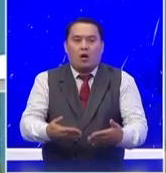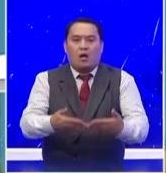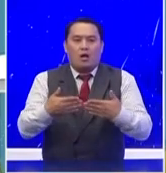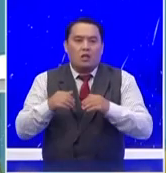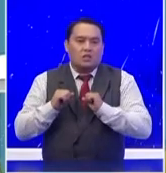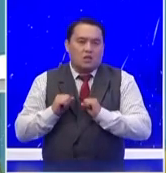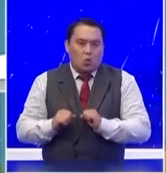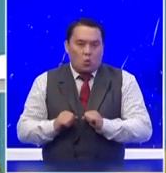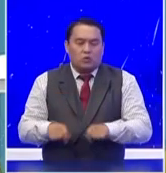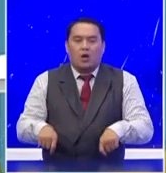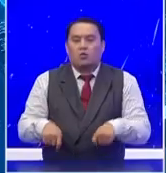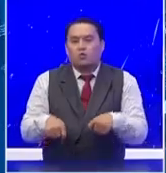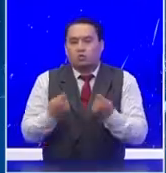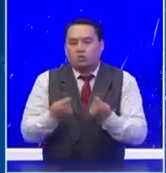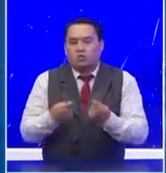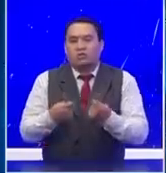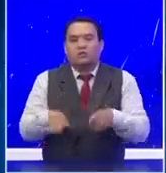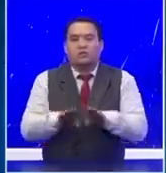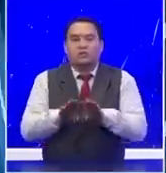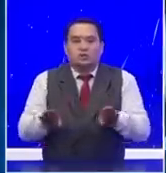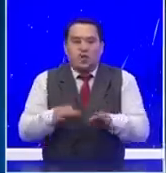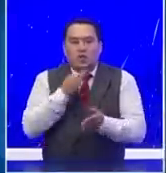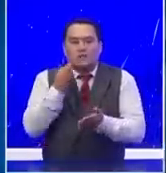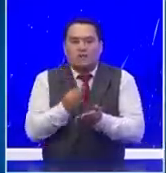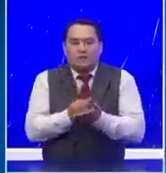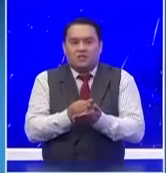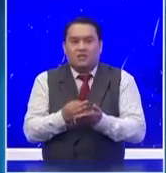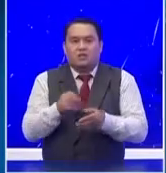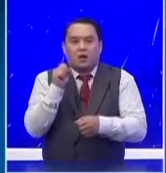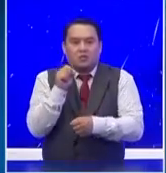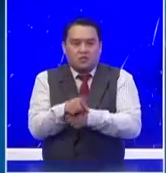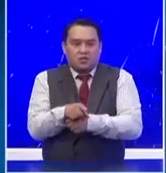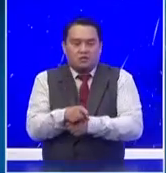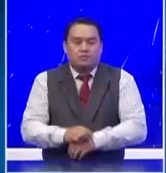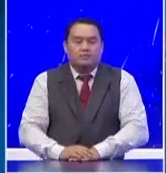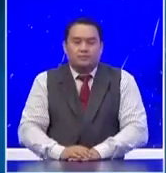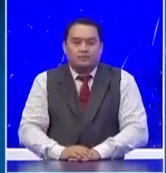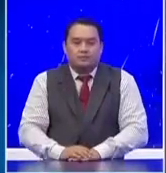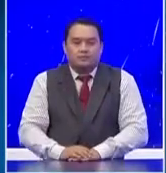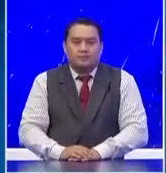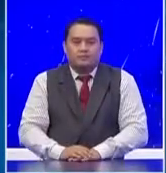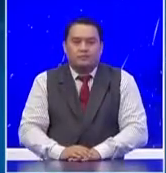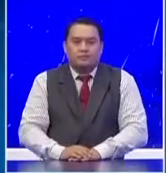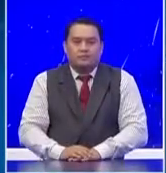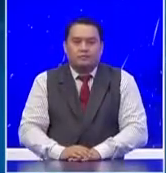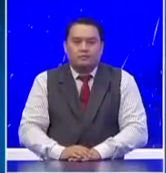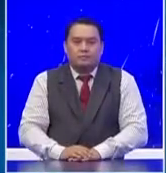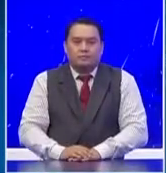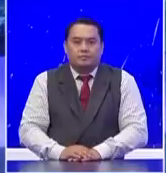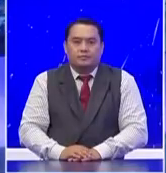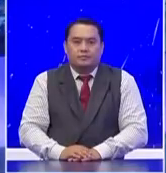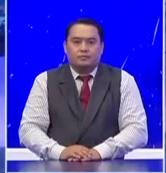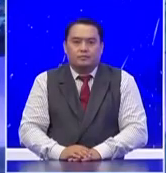алуды және құқық бұзушыларды заң аясында жауапкершілікке тартуды тапсырды. Азиза Ғазезқызы, Ринат Өтеев, Нұр